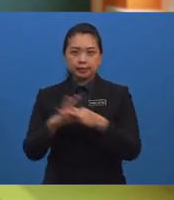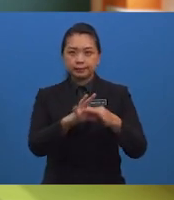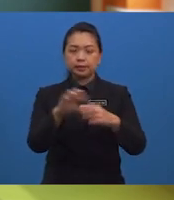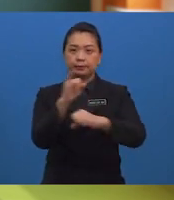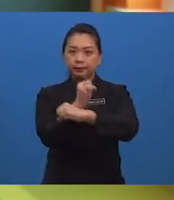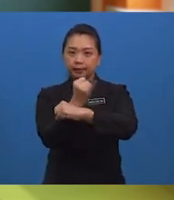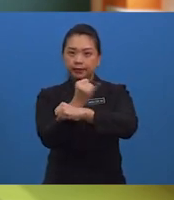perdagangan antara negara.